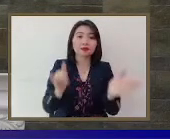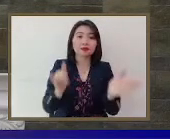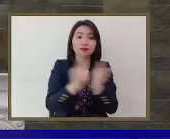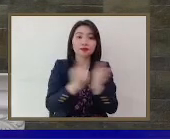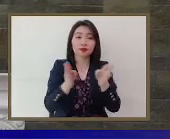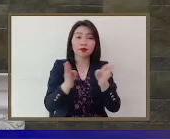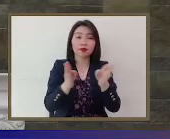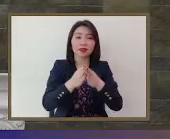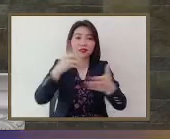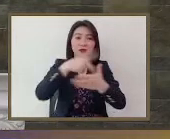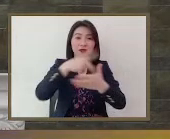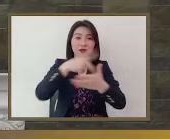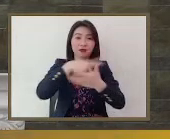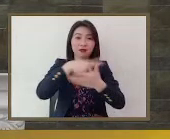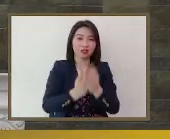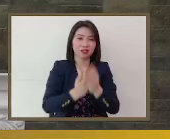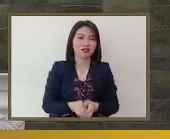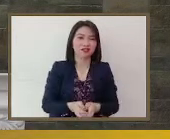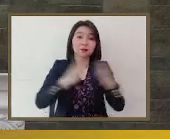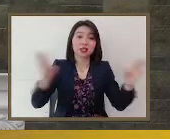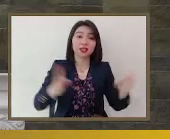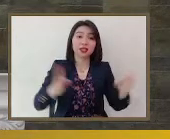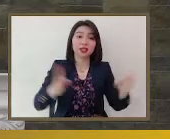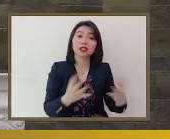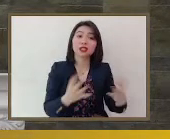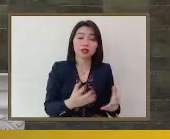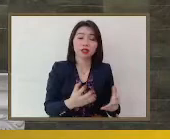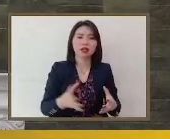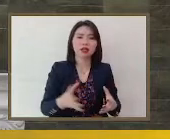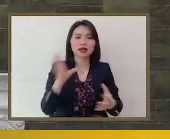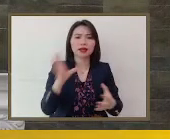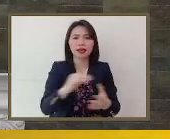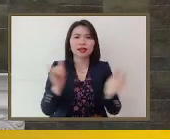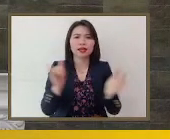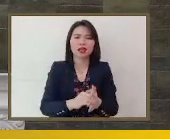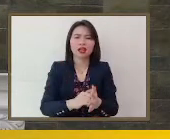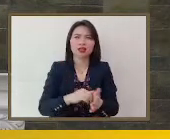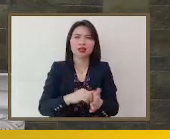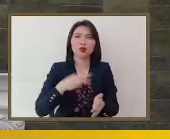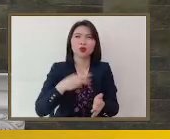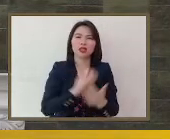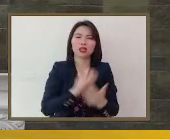po yan, mga kapatid, no? Malaking bagay yan. At dyan po natin magiging madali